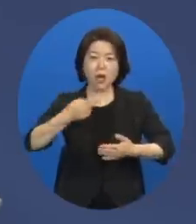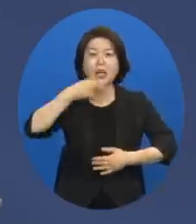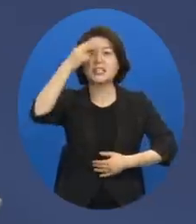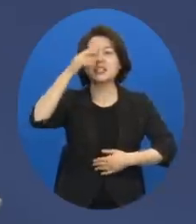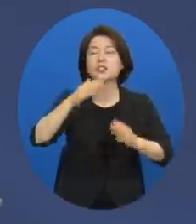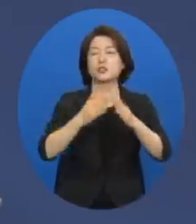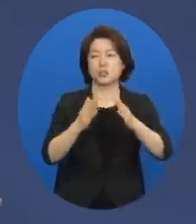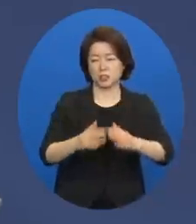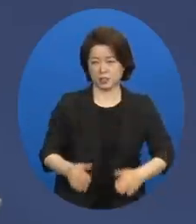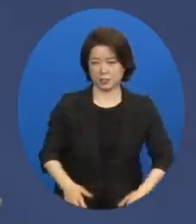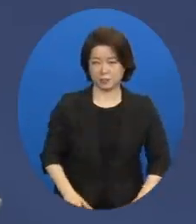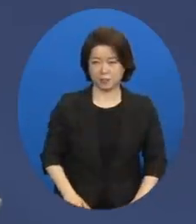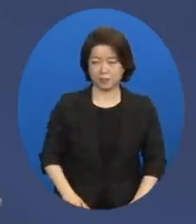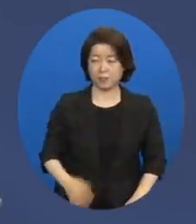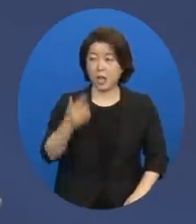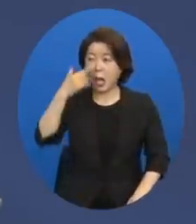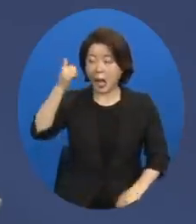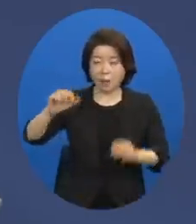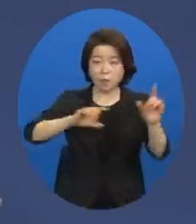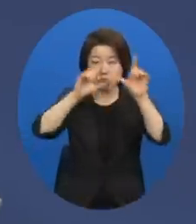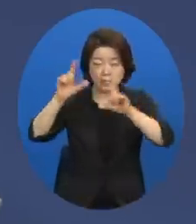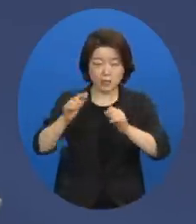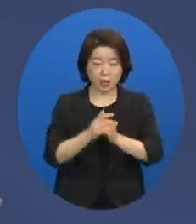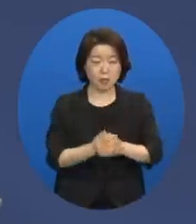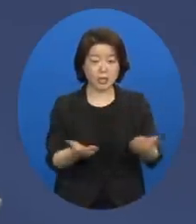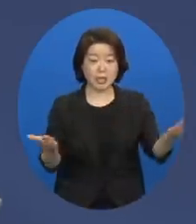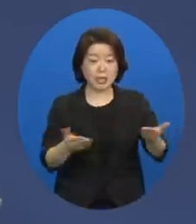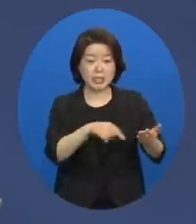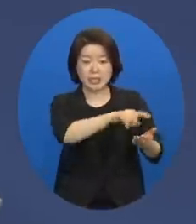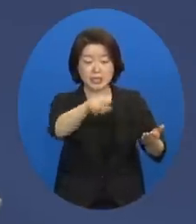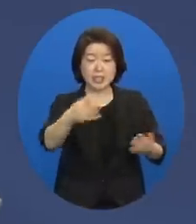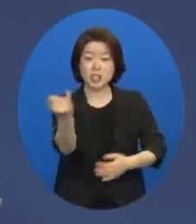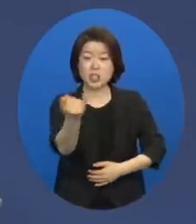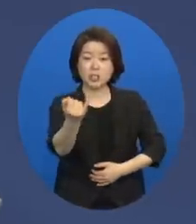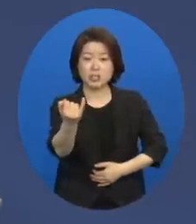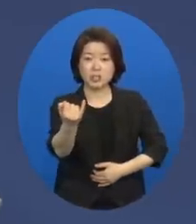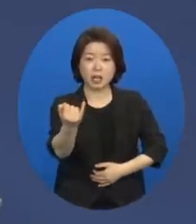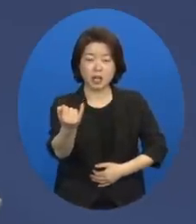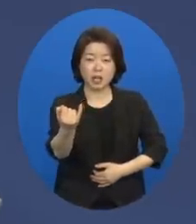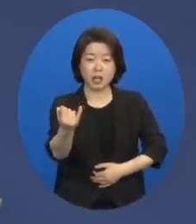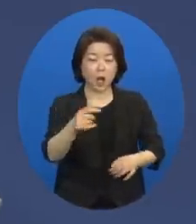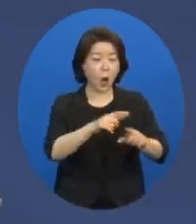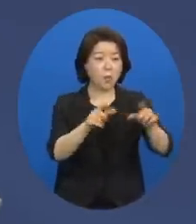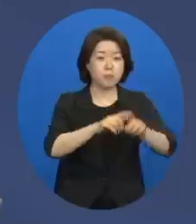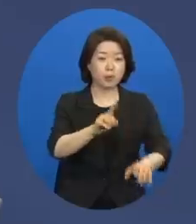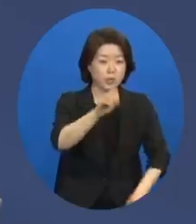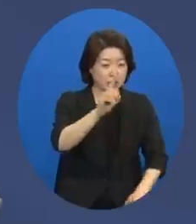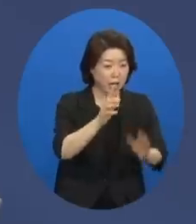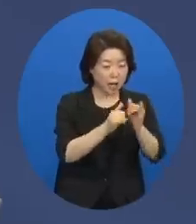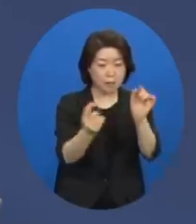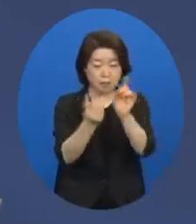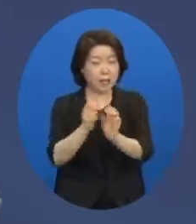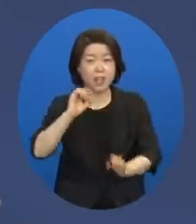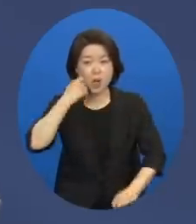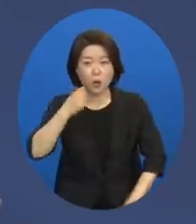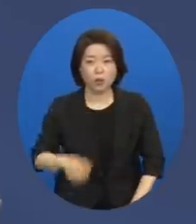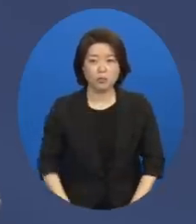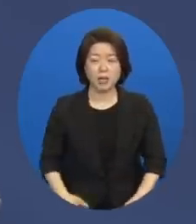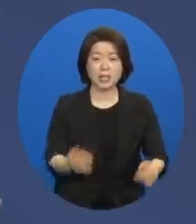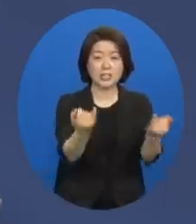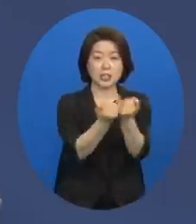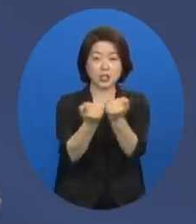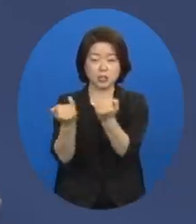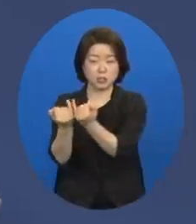아버지의 삶에는 늘 주변에 직원이라고 데리고 있는 여자들만 그저 보통 사람 한번 만나보기도 어려운 여자들만